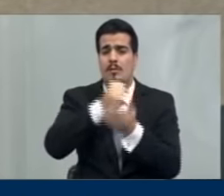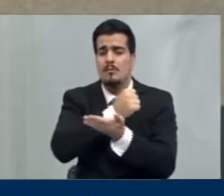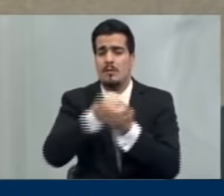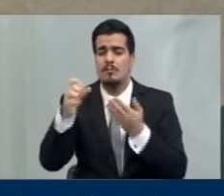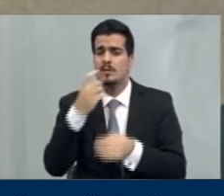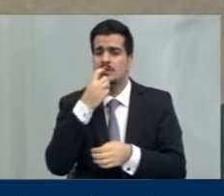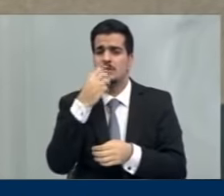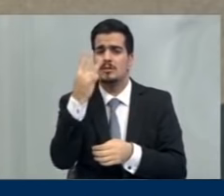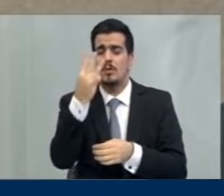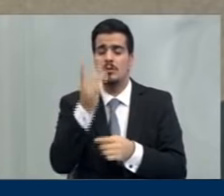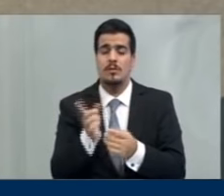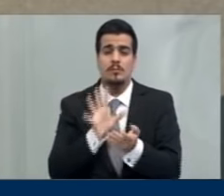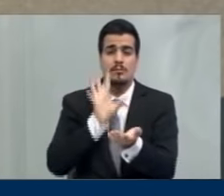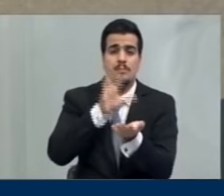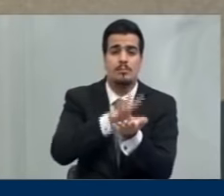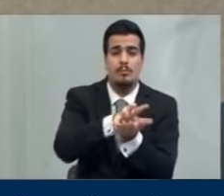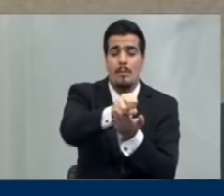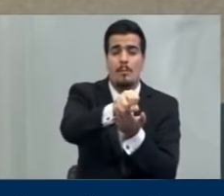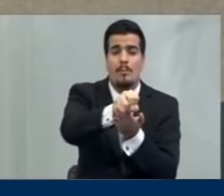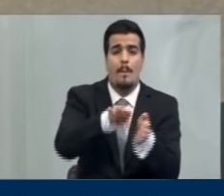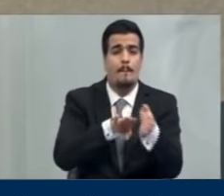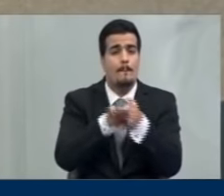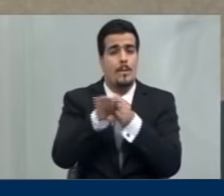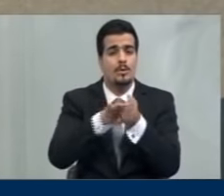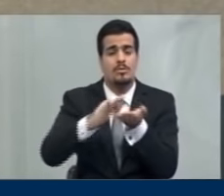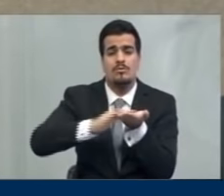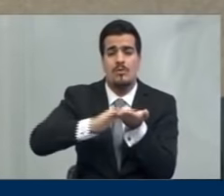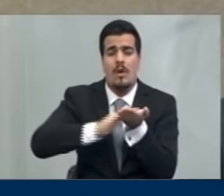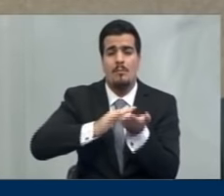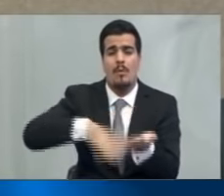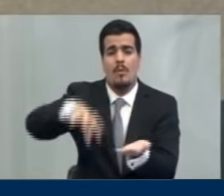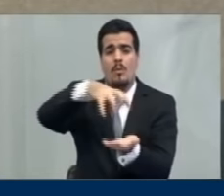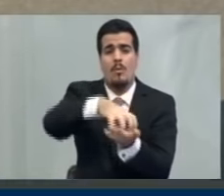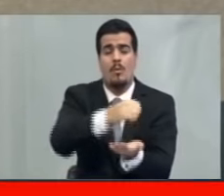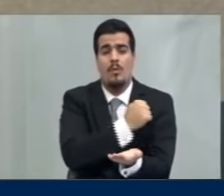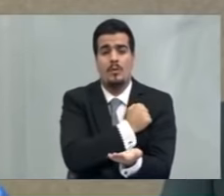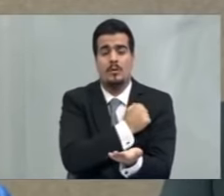الإرهابية وتحرير الموصل وكامل تراب الوطن.